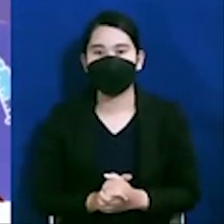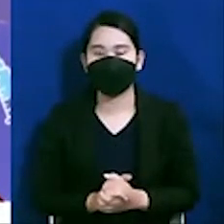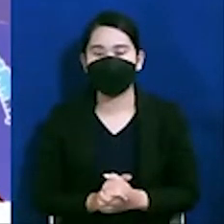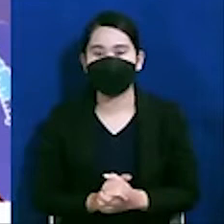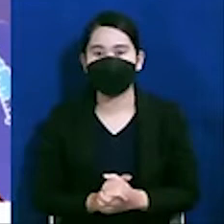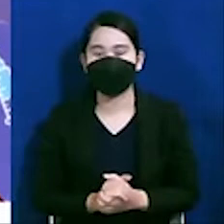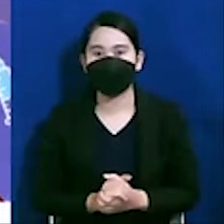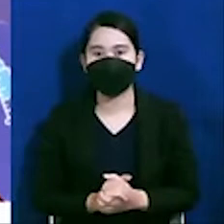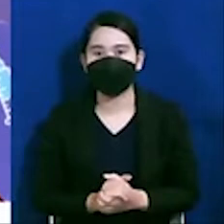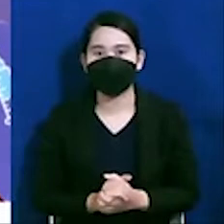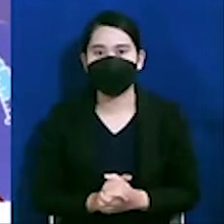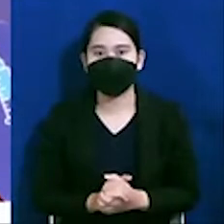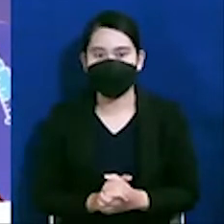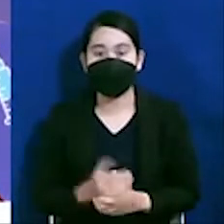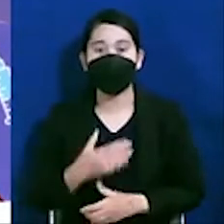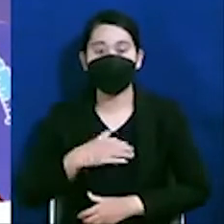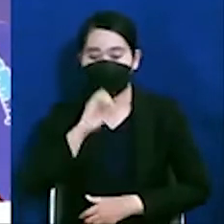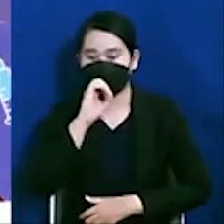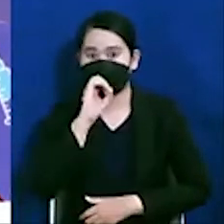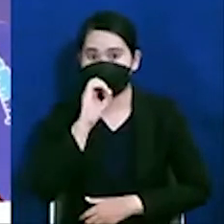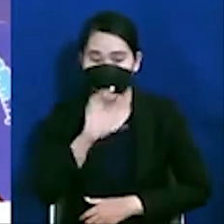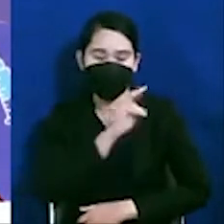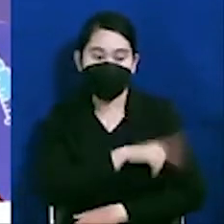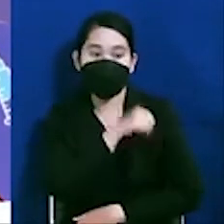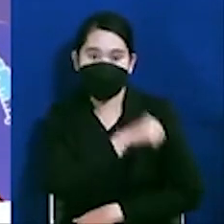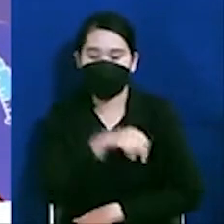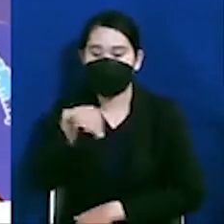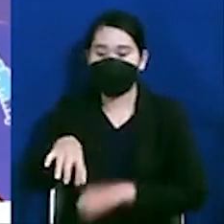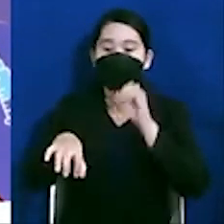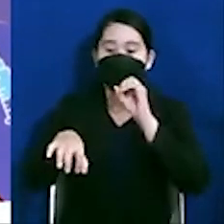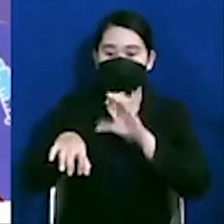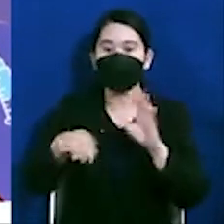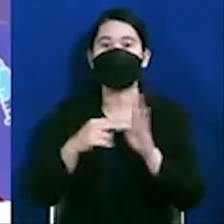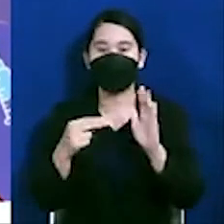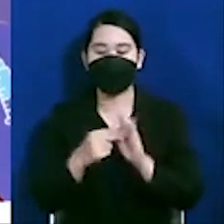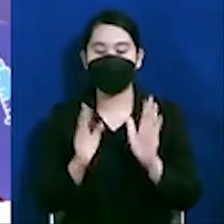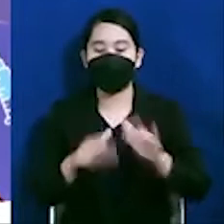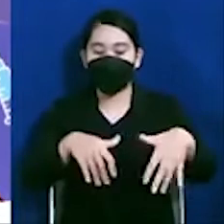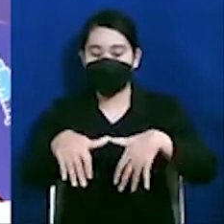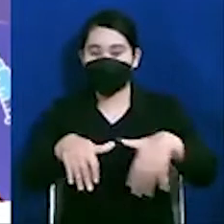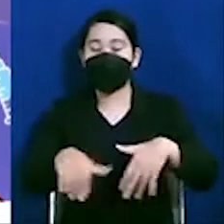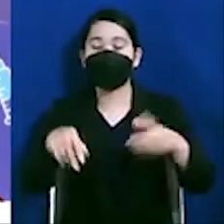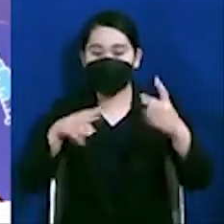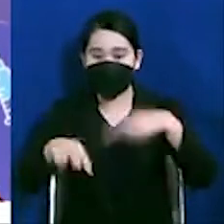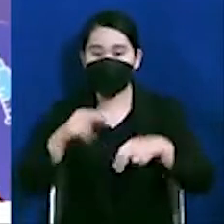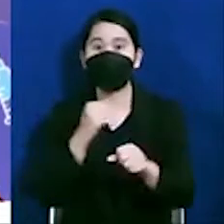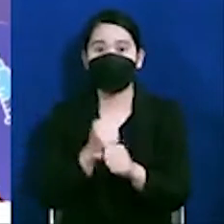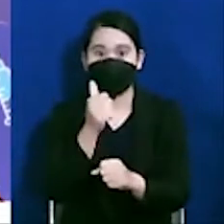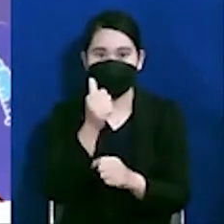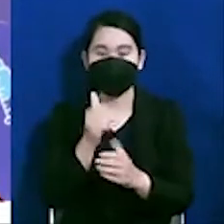เราได้แจ้งทางสายกันนะครับในการที่จะให้บริการตรวจให้กับพรรคประชาชนอันที่ 2นะครับก็